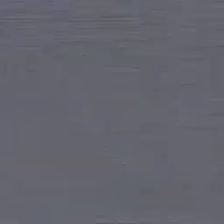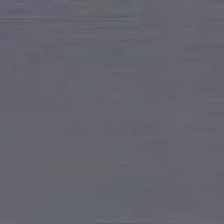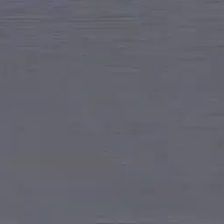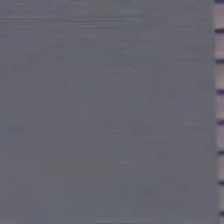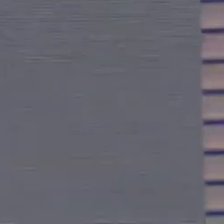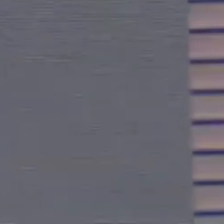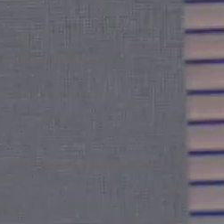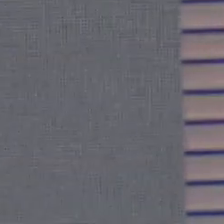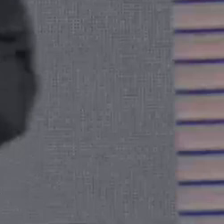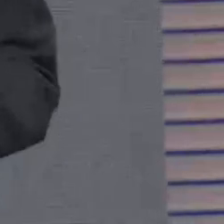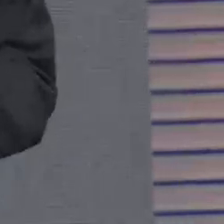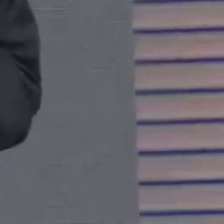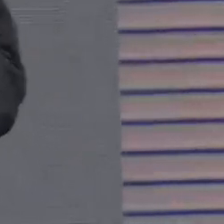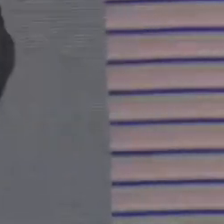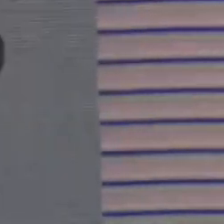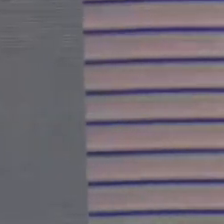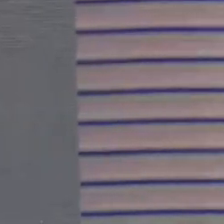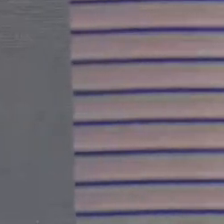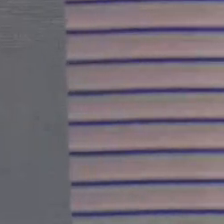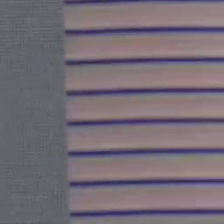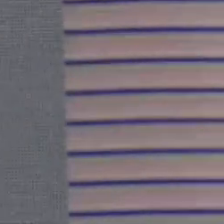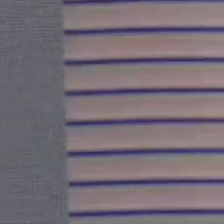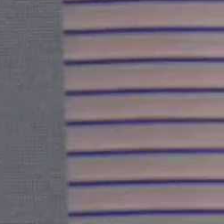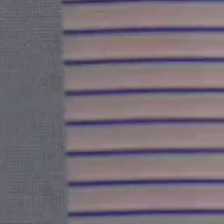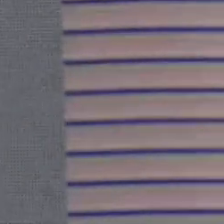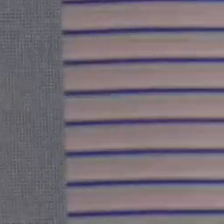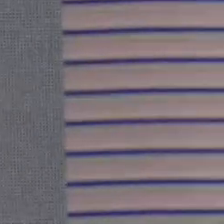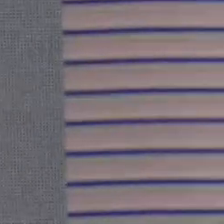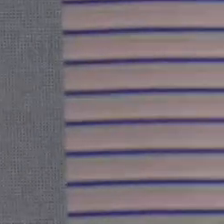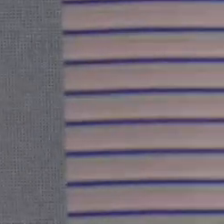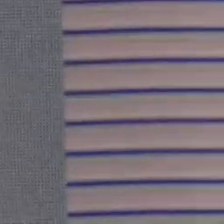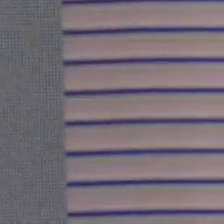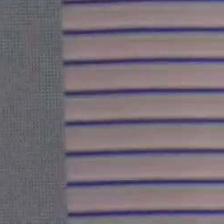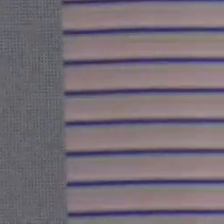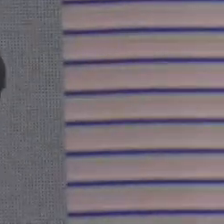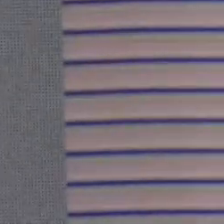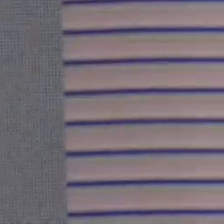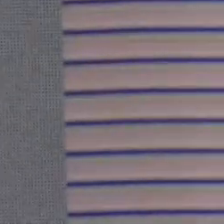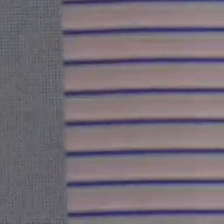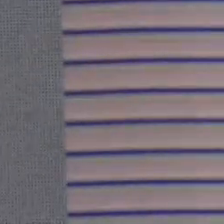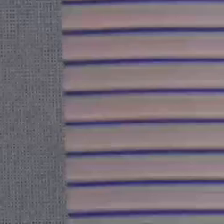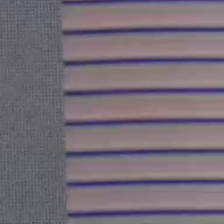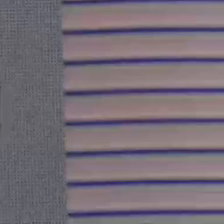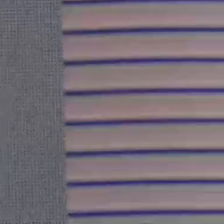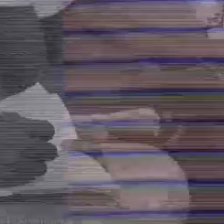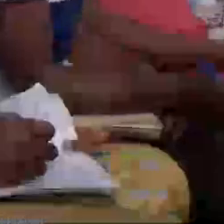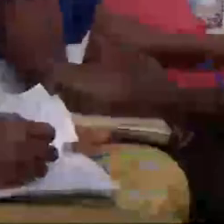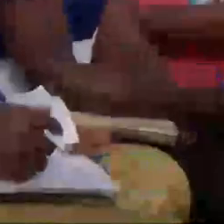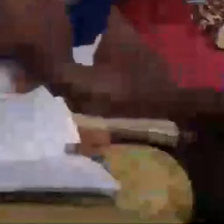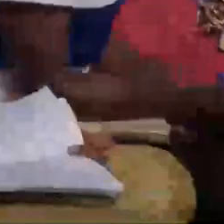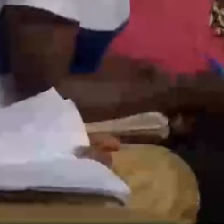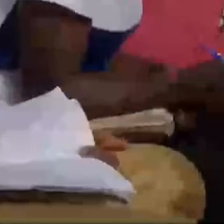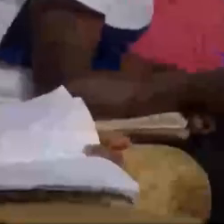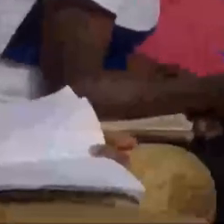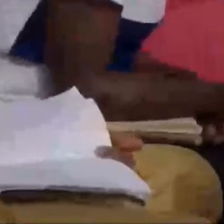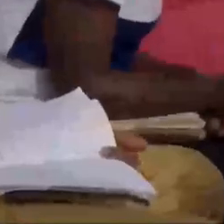God is with you. La promesse de Dieu est avec toi. Est-ce que tu crois? Est-ce que tu crois? Do you believe? Est-ce que